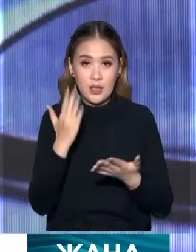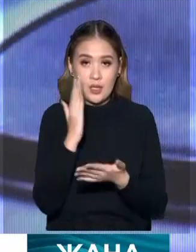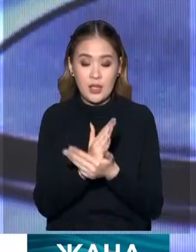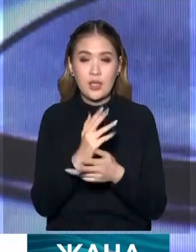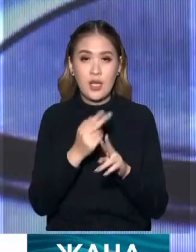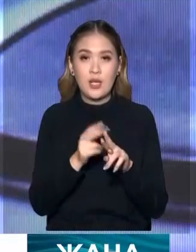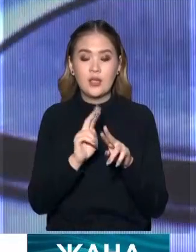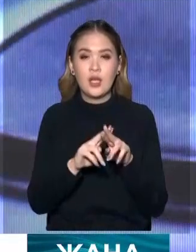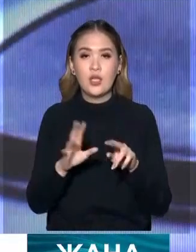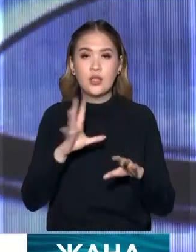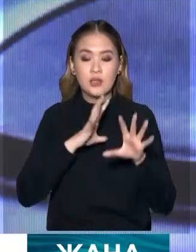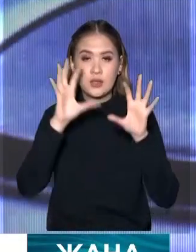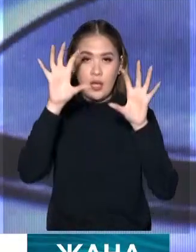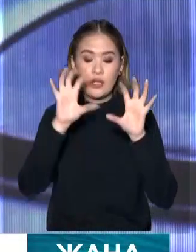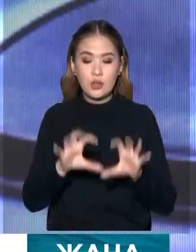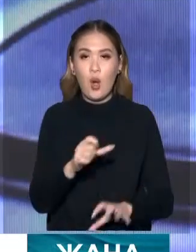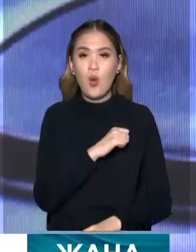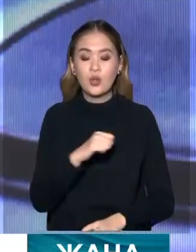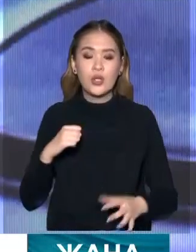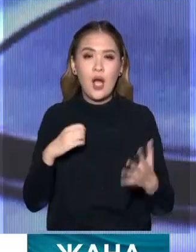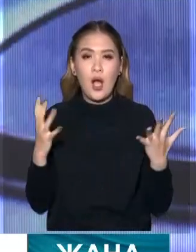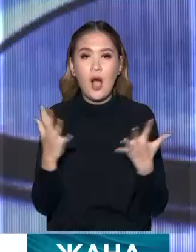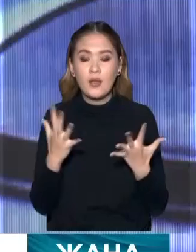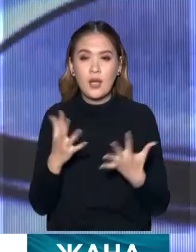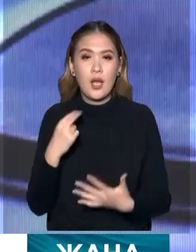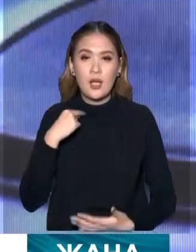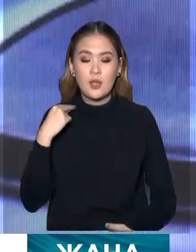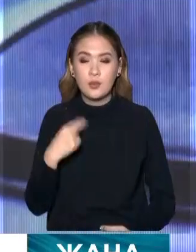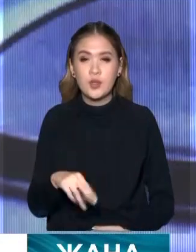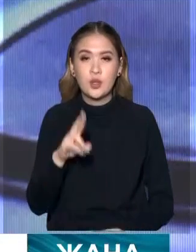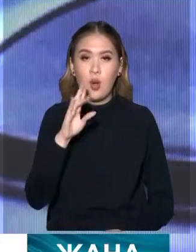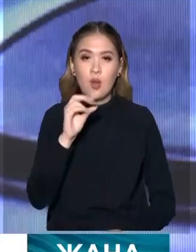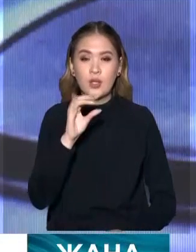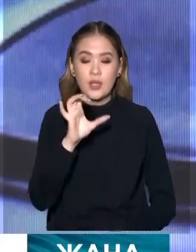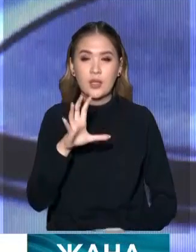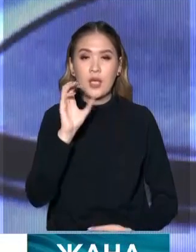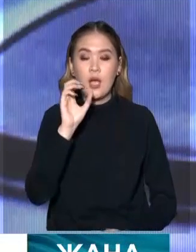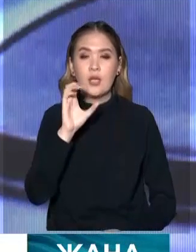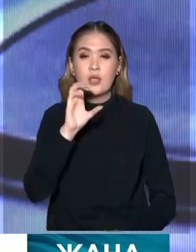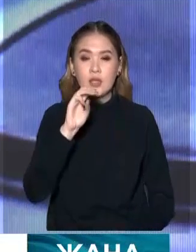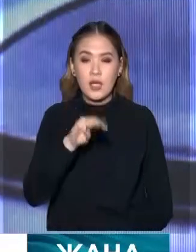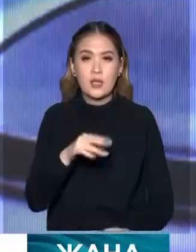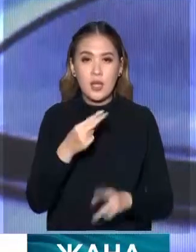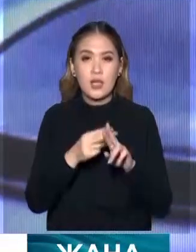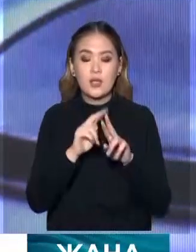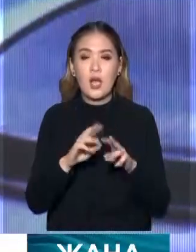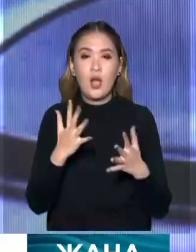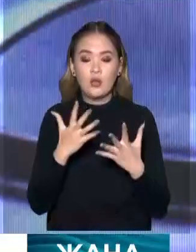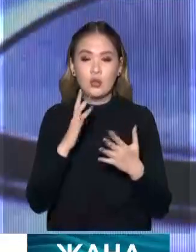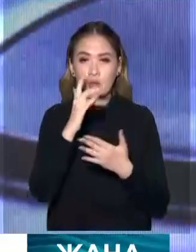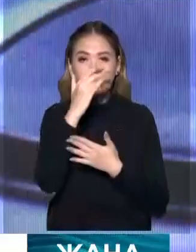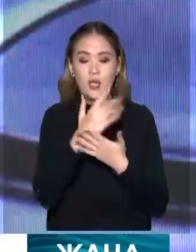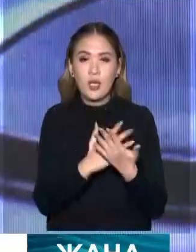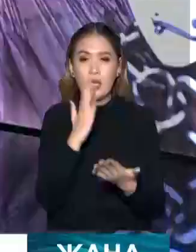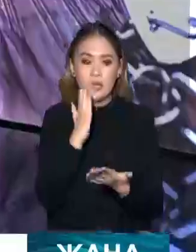мына заңның өзінде қандай қылмыстық кодекстің қандай баптары рақымшылыққа жататыны тізбелеп